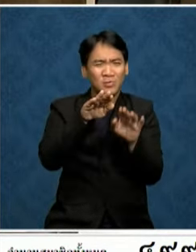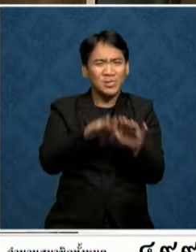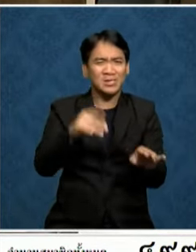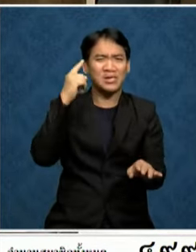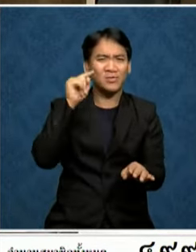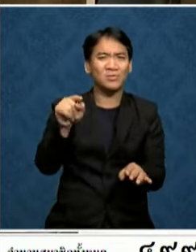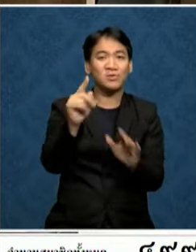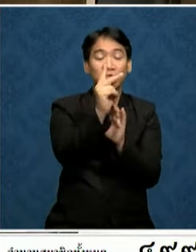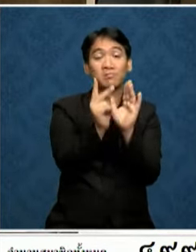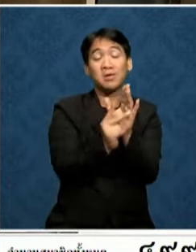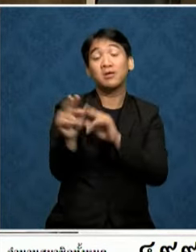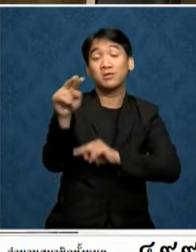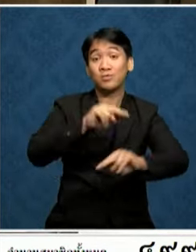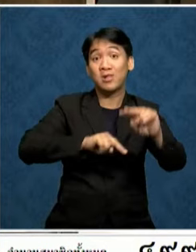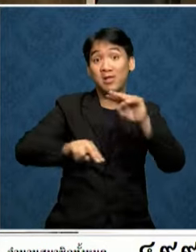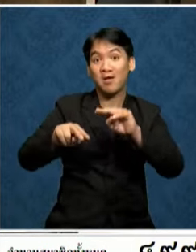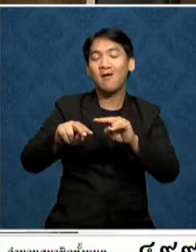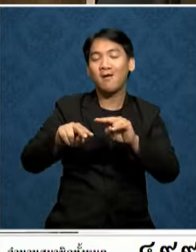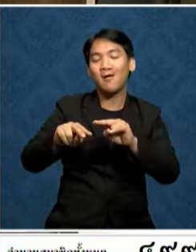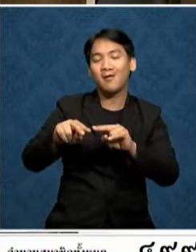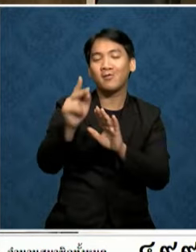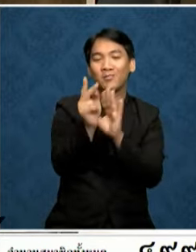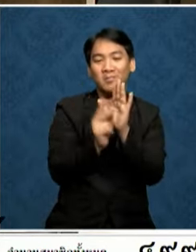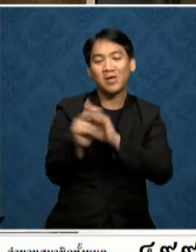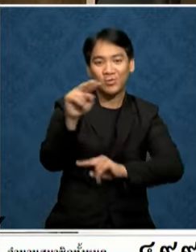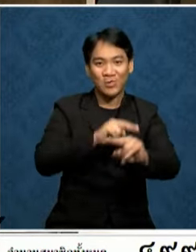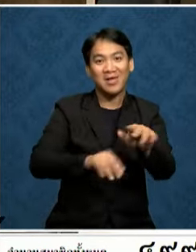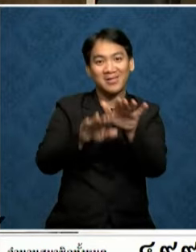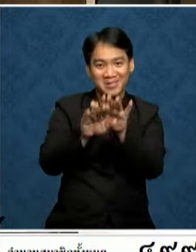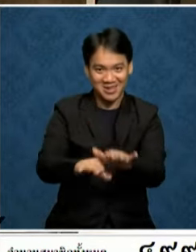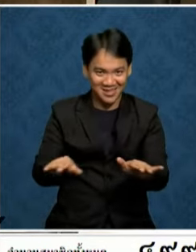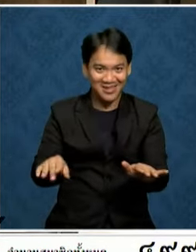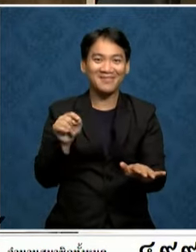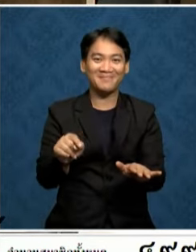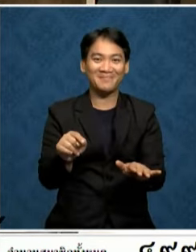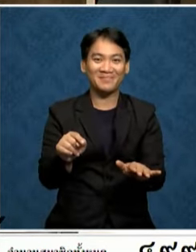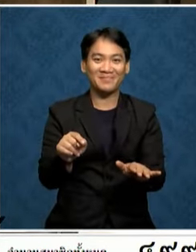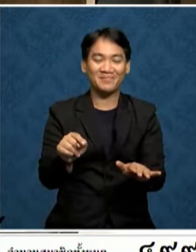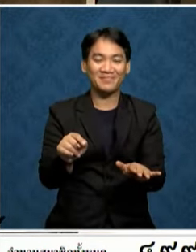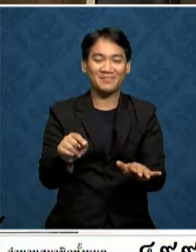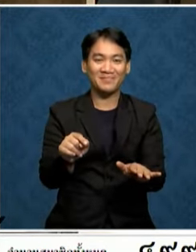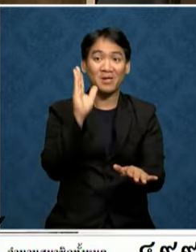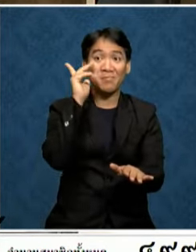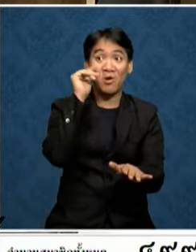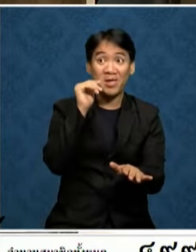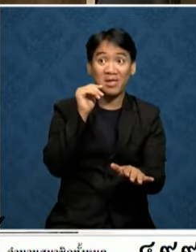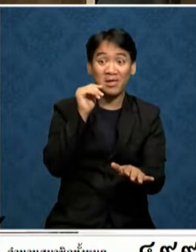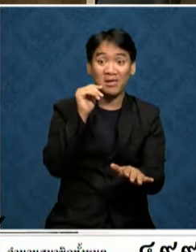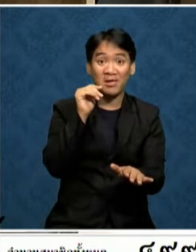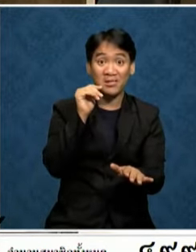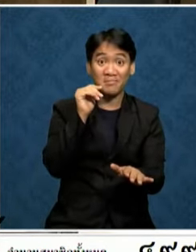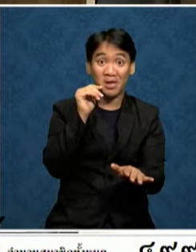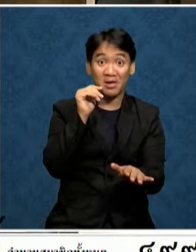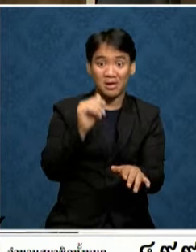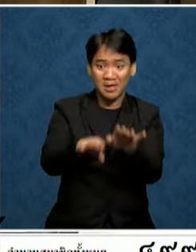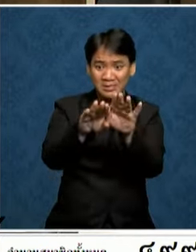ระดับนึงเนี่ยเราก็จะปกป้องเ้าได้ในระดับนึงเช่นเดียวกันและอย่าทำให้เรื่องเพศเป็นเรื่องที่พูดกับพ่อแม่ไม่ได้ค่ะทำยังไงให้ลูกสามารถ